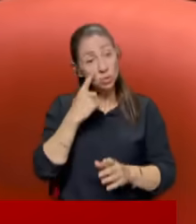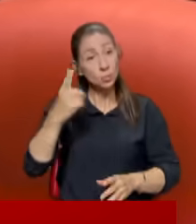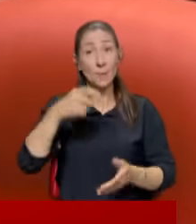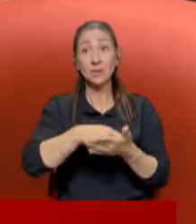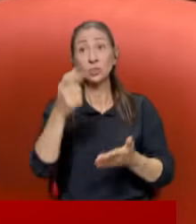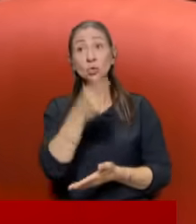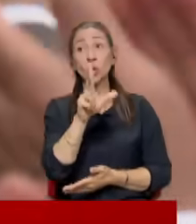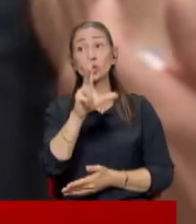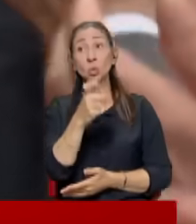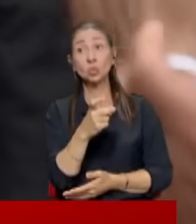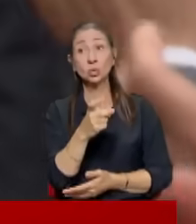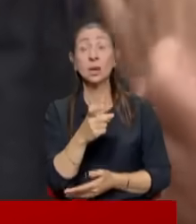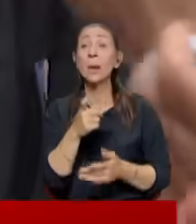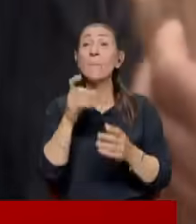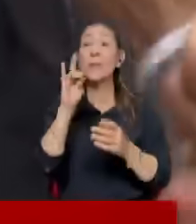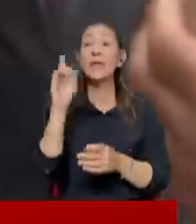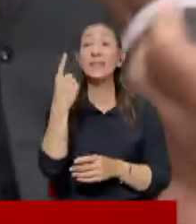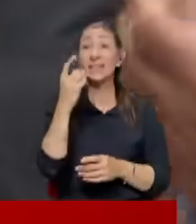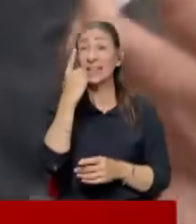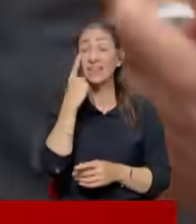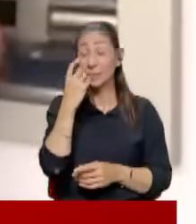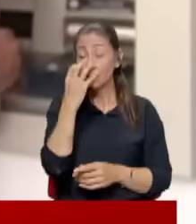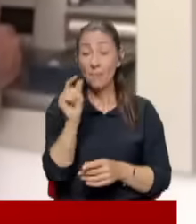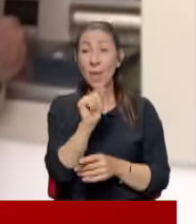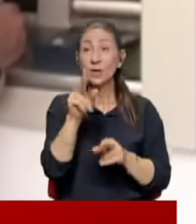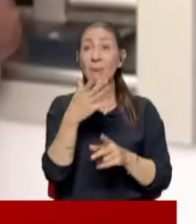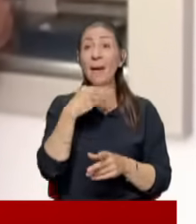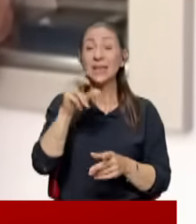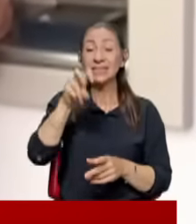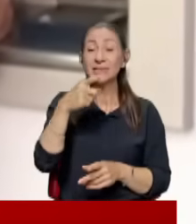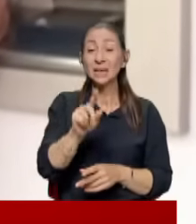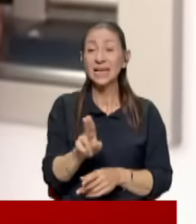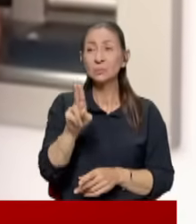Cumhurbaşkanı maaşı %39. MHP lideri Devlet Bahçeli'nin memur gibi emeklilere de